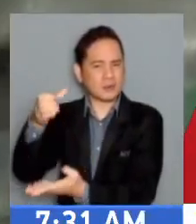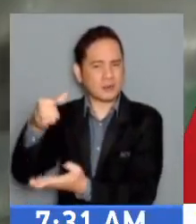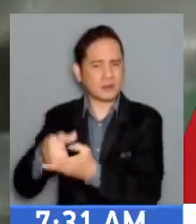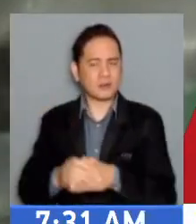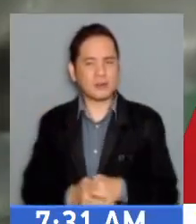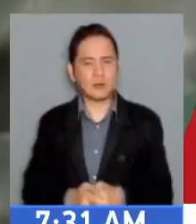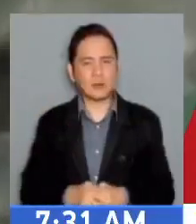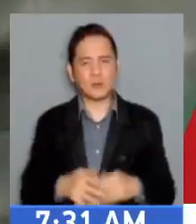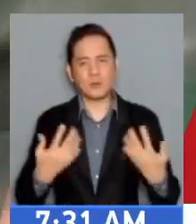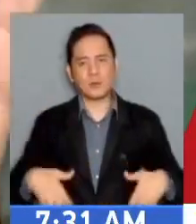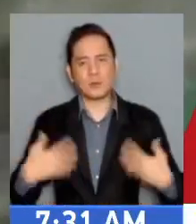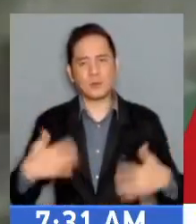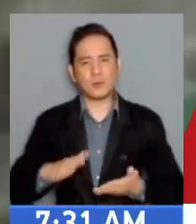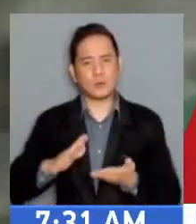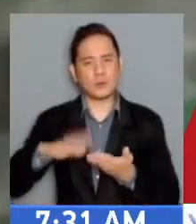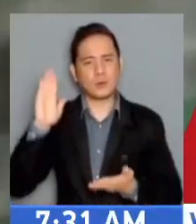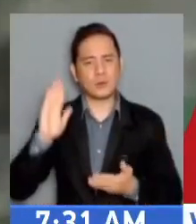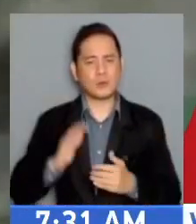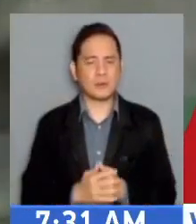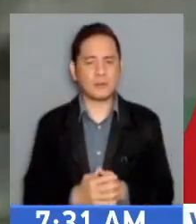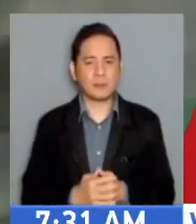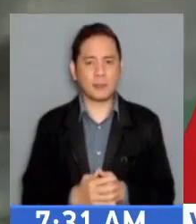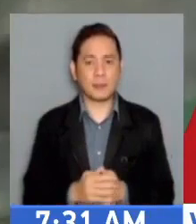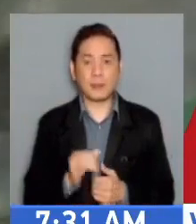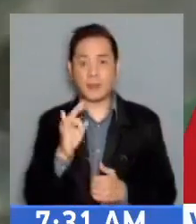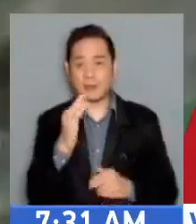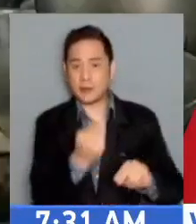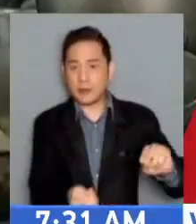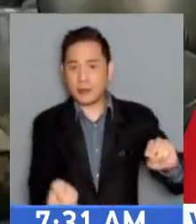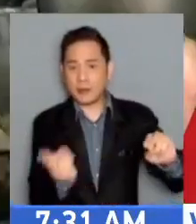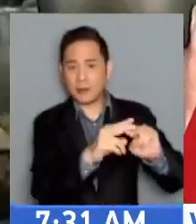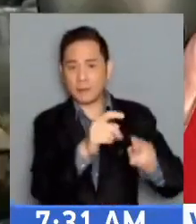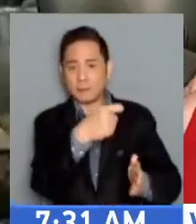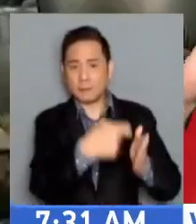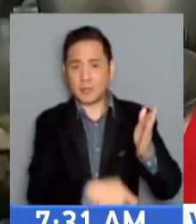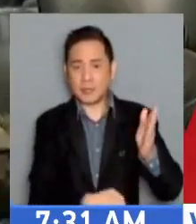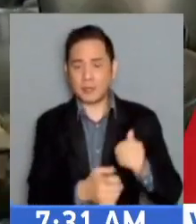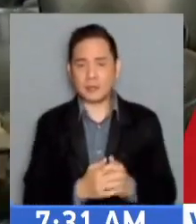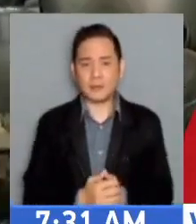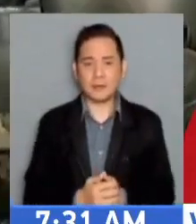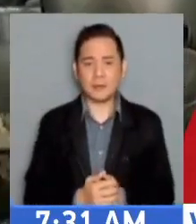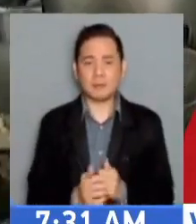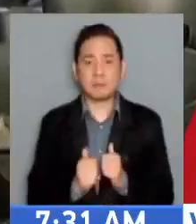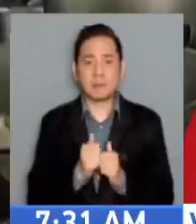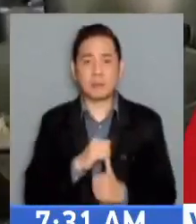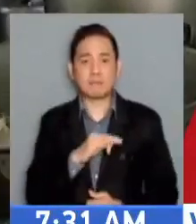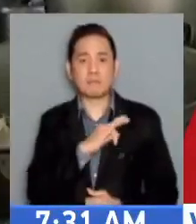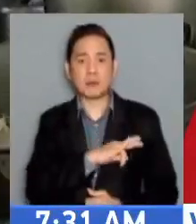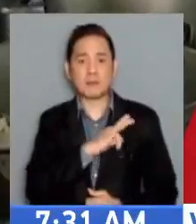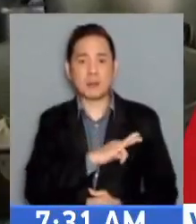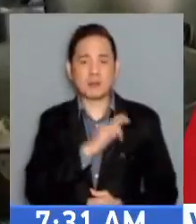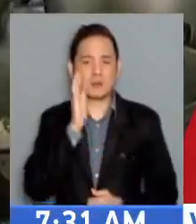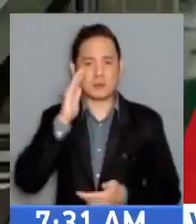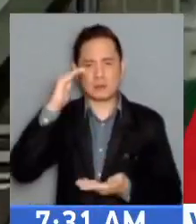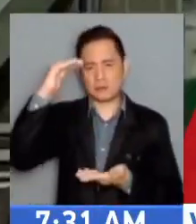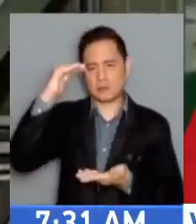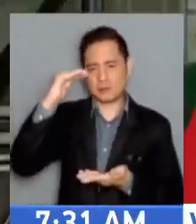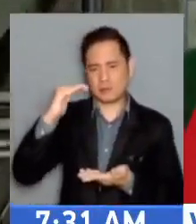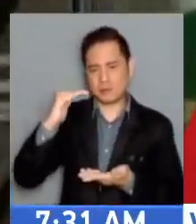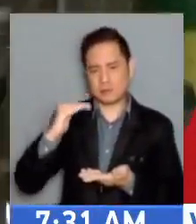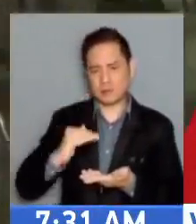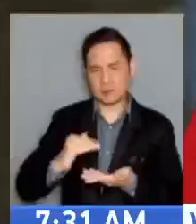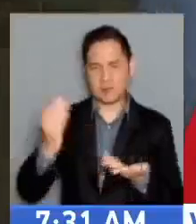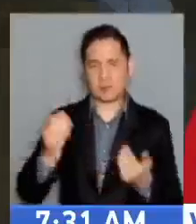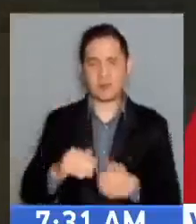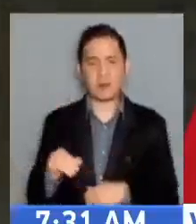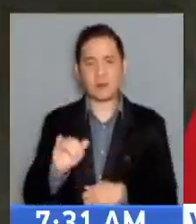Kung tumataas yung presyo, ganun pa rin yung nababawasan lang ng konti sa sandok ng ulam. Sa